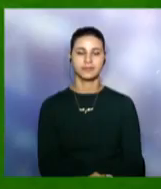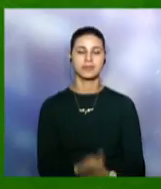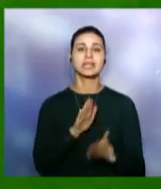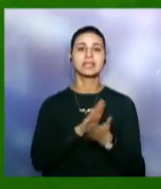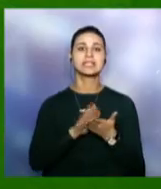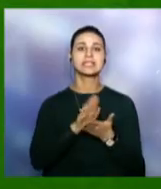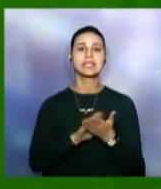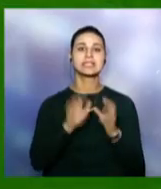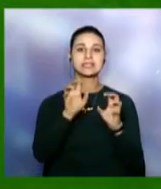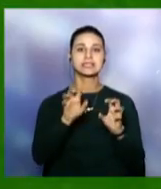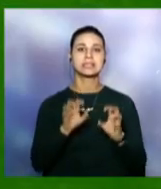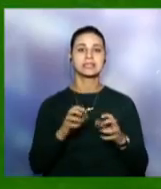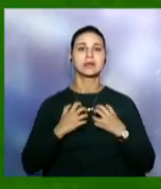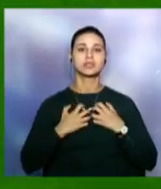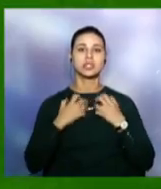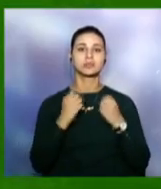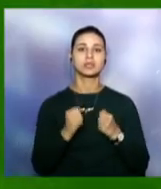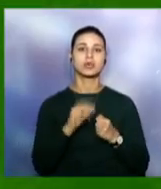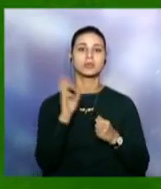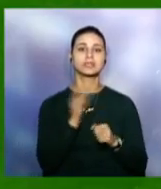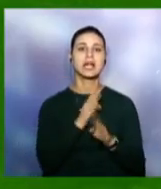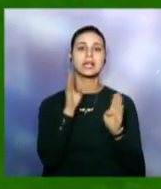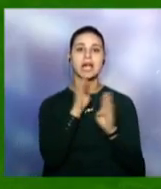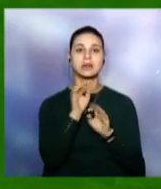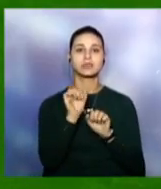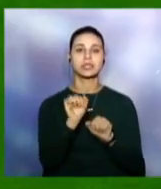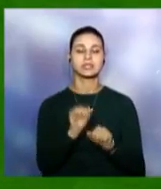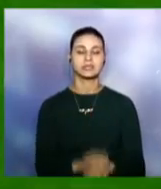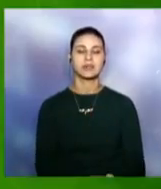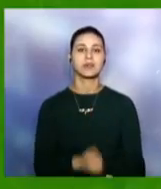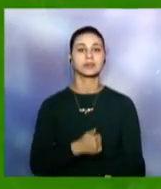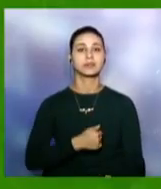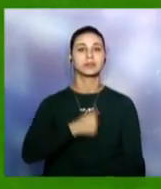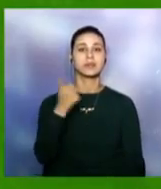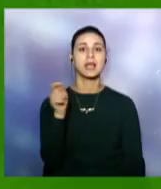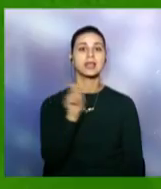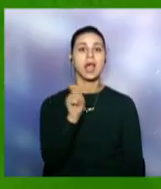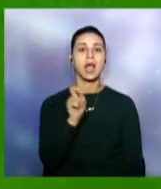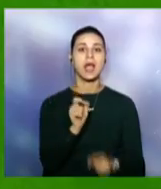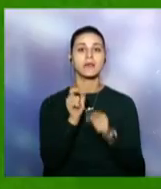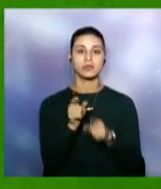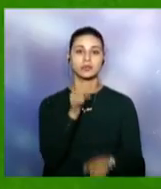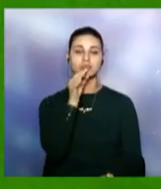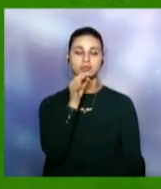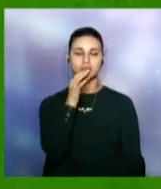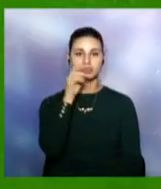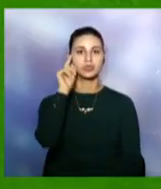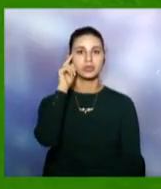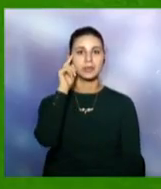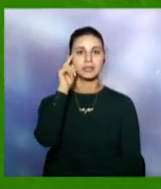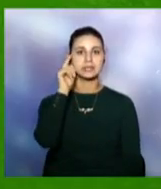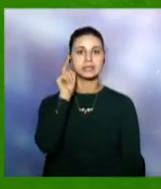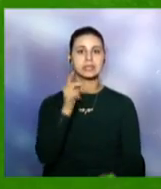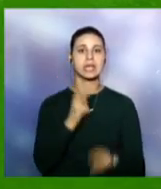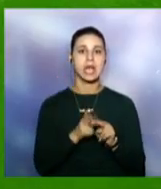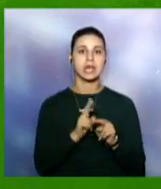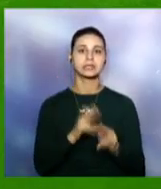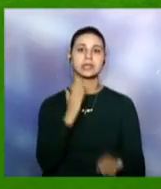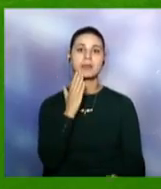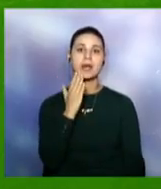ჰიგიენის წესები ჯანმრთელობის და გარემოს დასაცავად. ვიდრე ნაგვის ურნაში რამეს ჩააგდებთ, დაფიქრდით, ეს